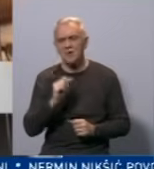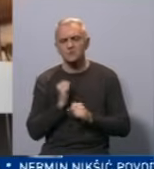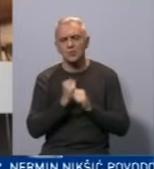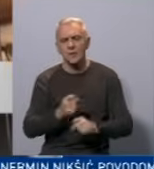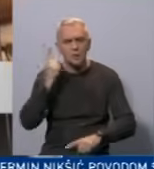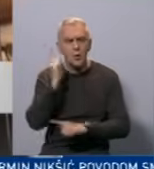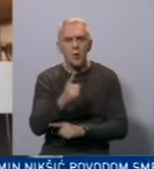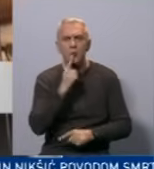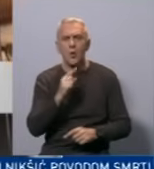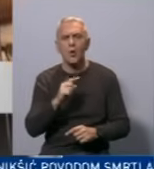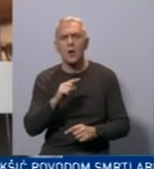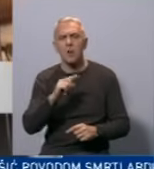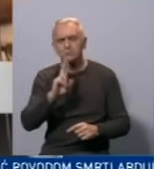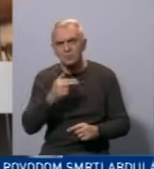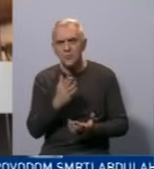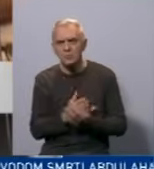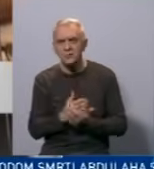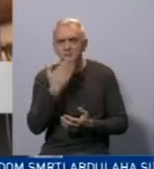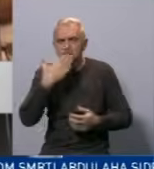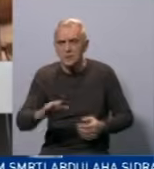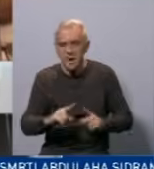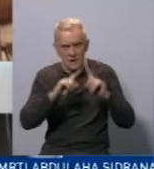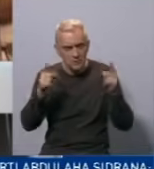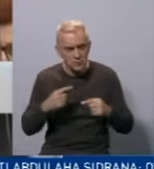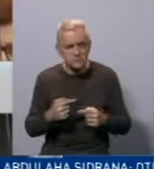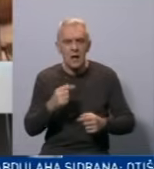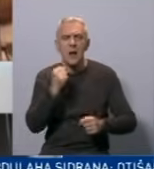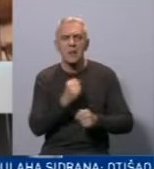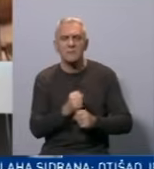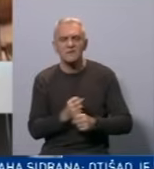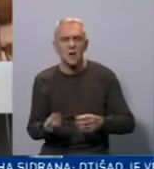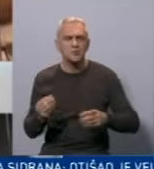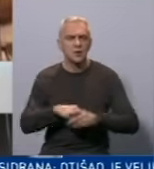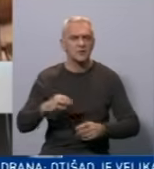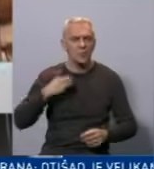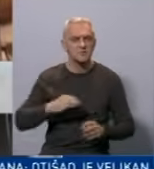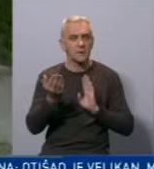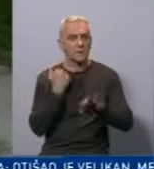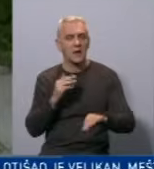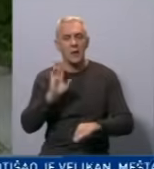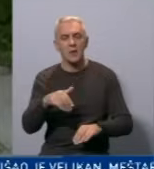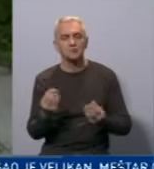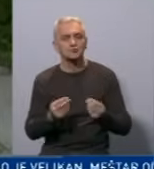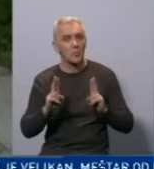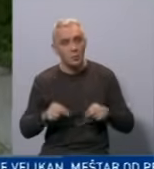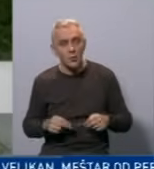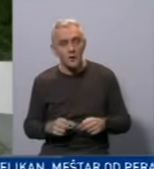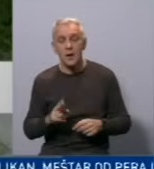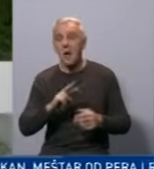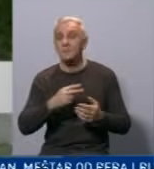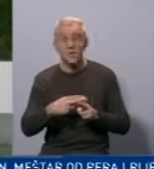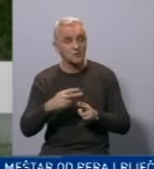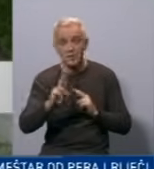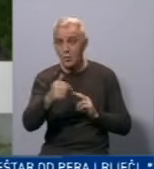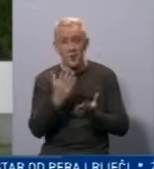koja bi mogla da nanese štetu Republici, odnosno da stvori neke dodatne obaveze prije nego što bude moralo. Rješenje moramo imati mnogo